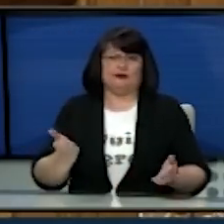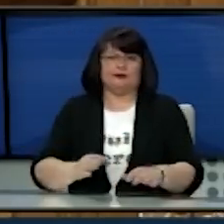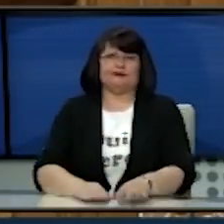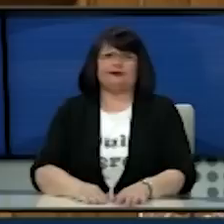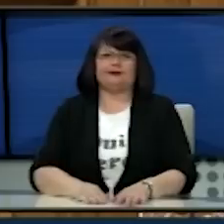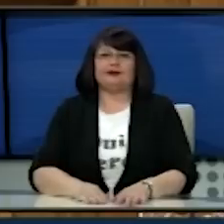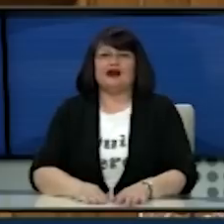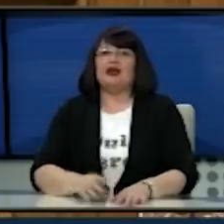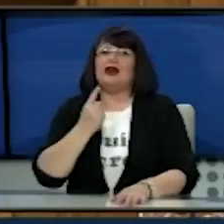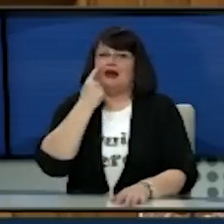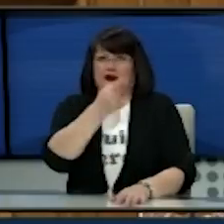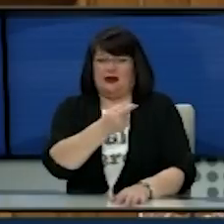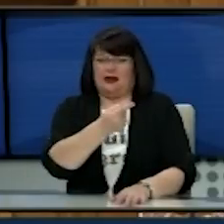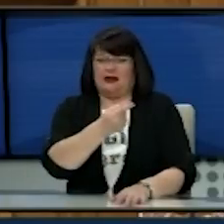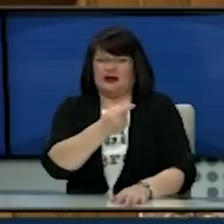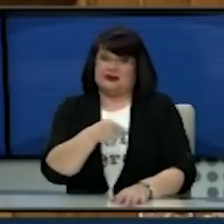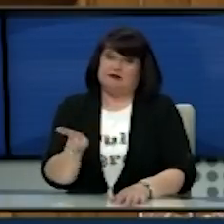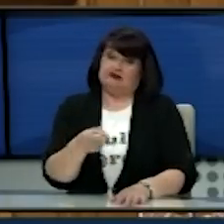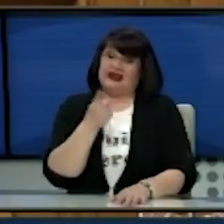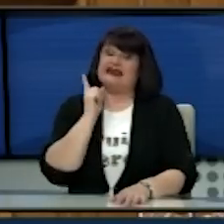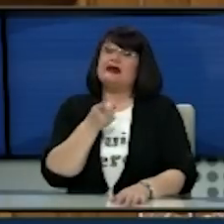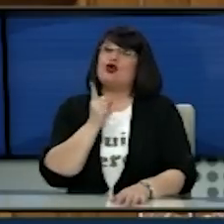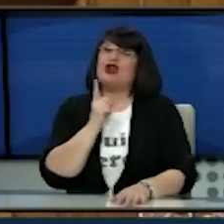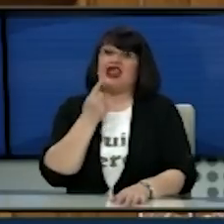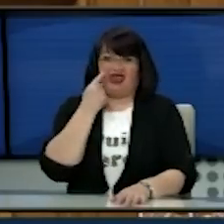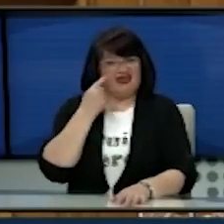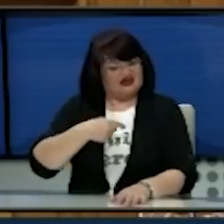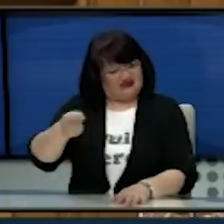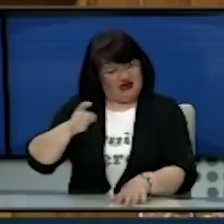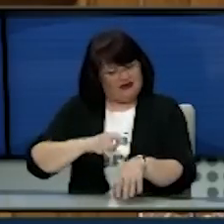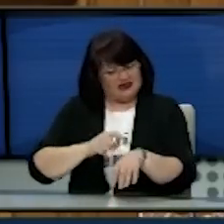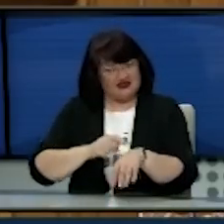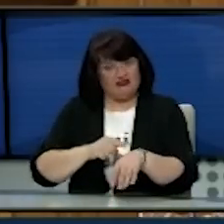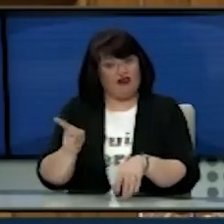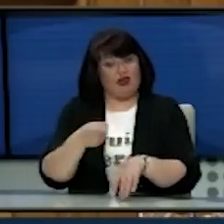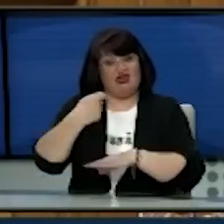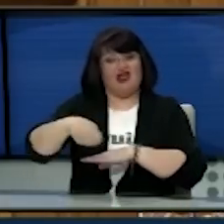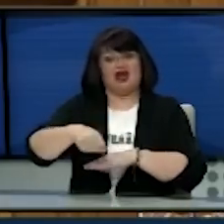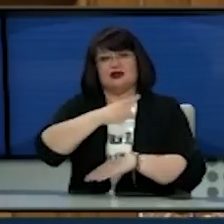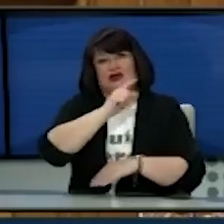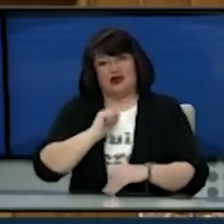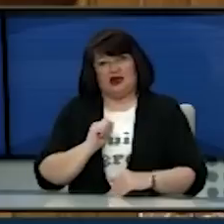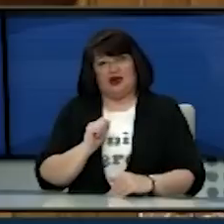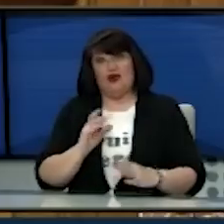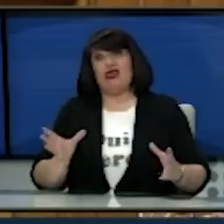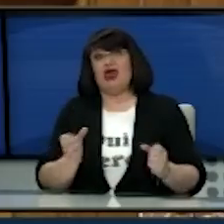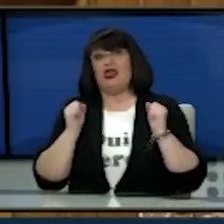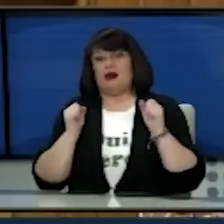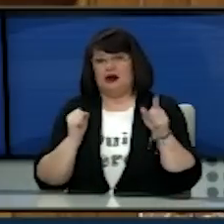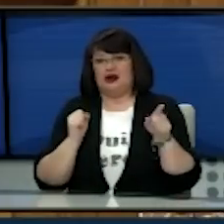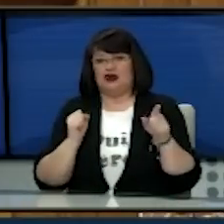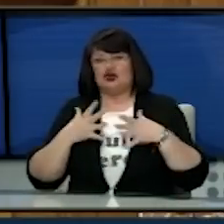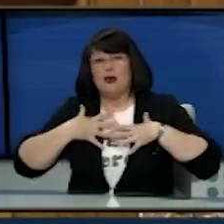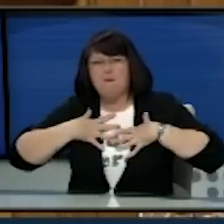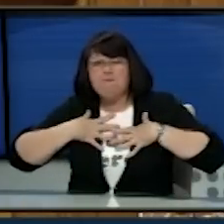θα το γλιτώσετε βέβαια το σκαμνί σε αυτή την περίπτωση, κυρίως όμως δεν θα γλιτώσετε από την οργή